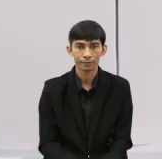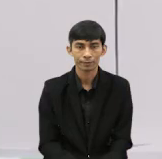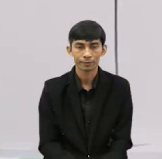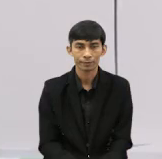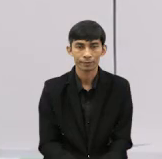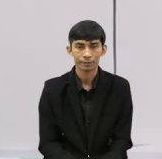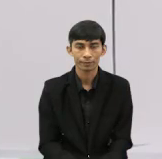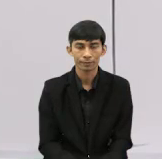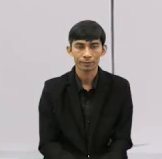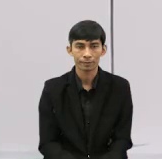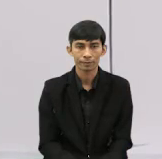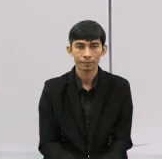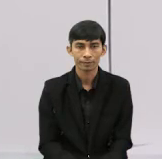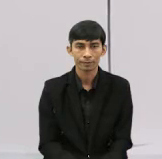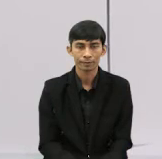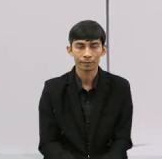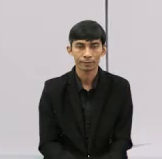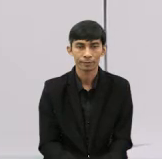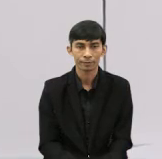miền tâm ngôn còn màn